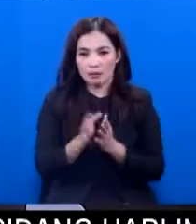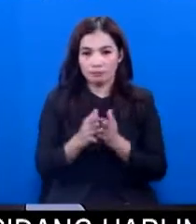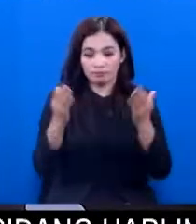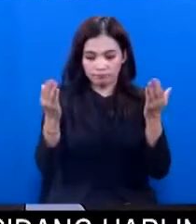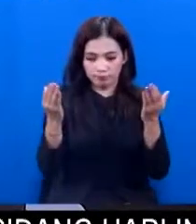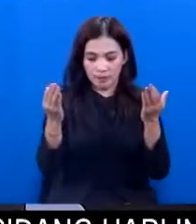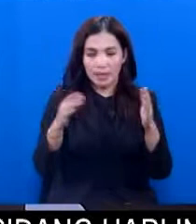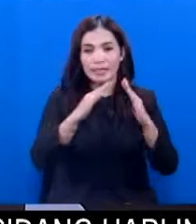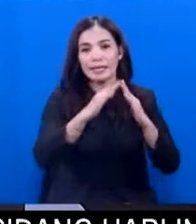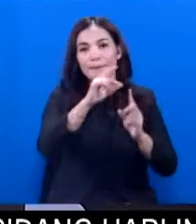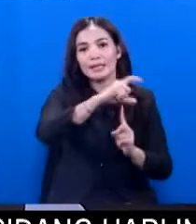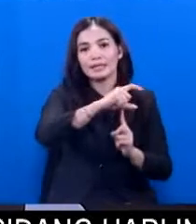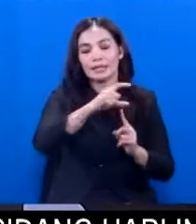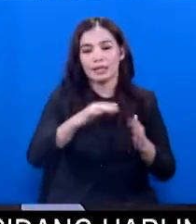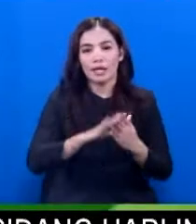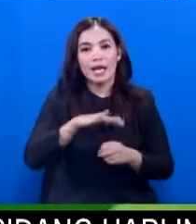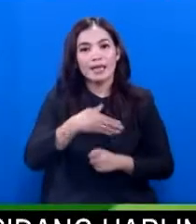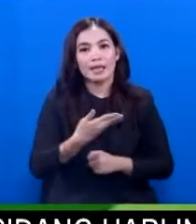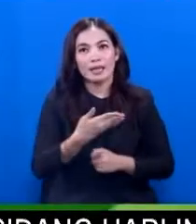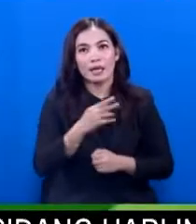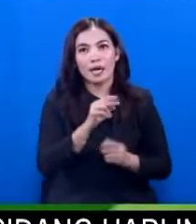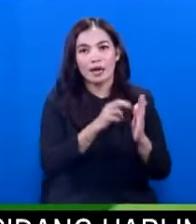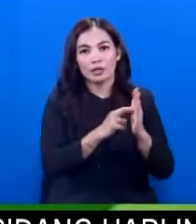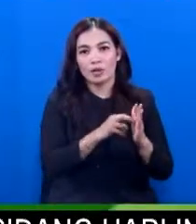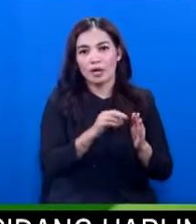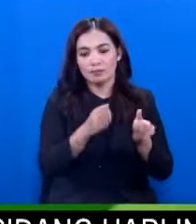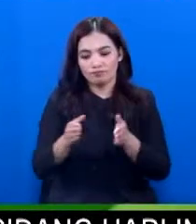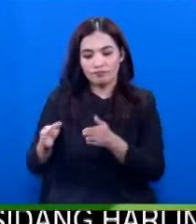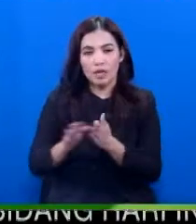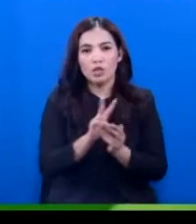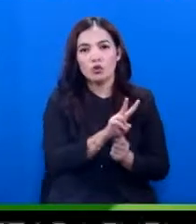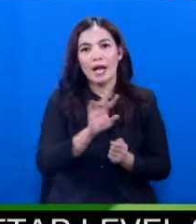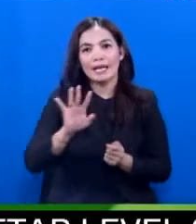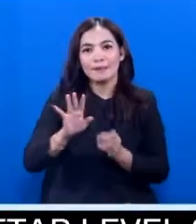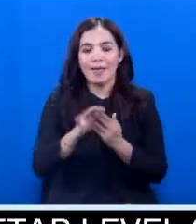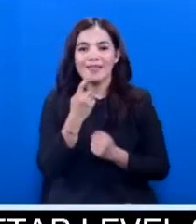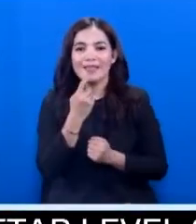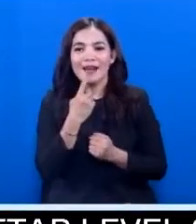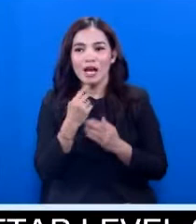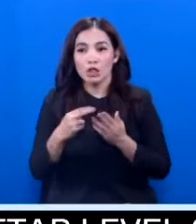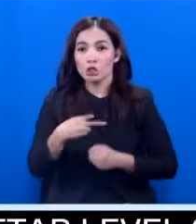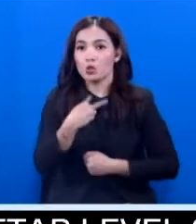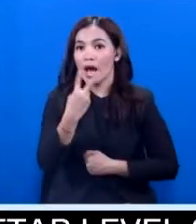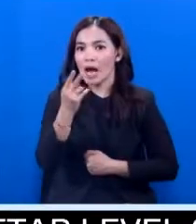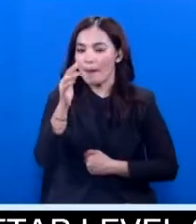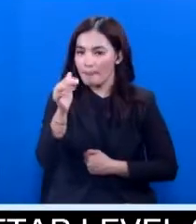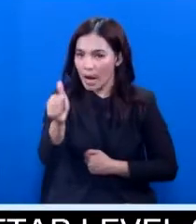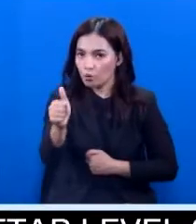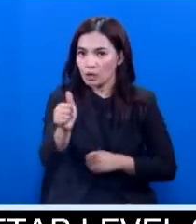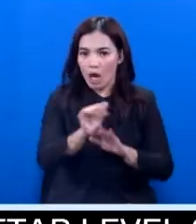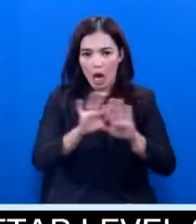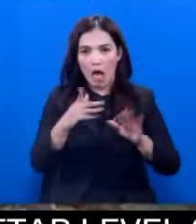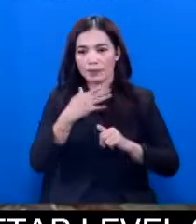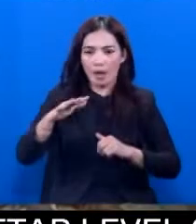Surat Edaran Nomor 5 Tahun 2022. Salah satu aturan yang tertuang adalah lantunan suara harus bagus dan tidak